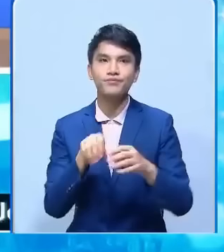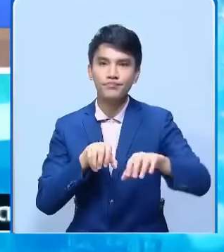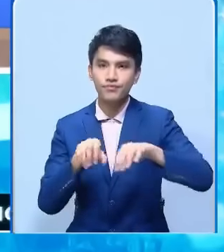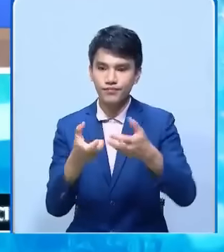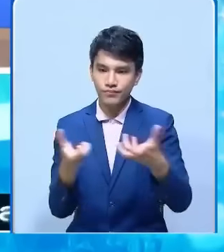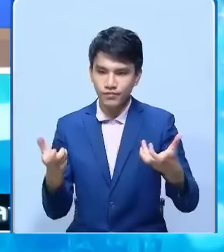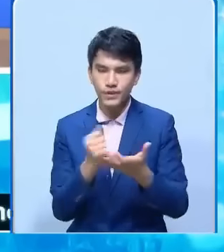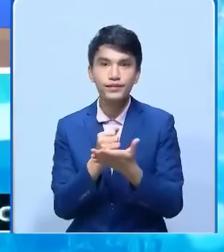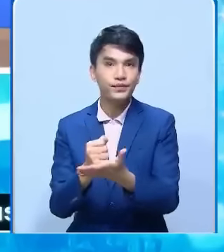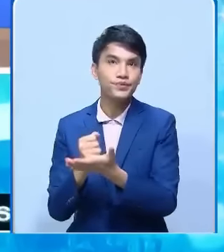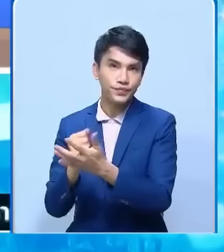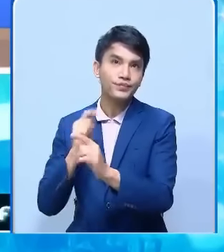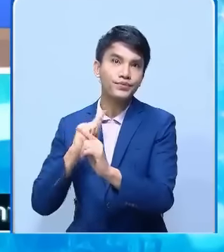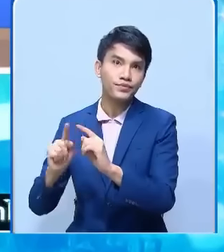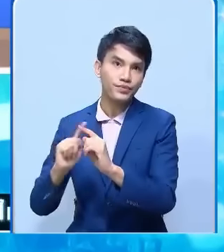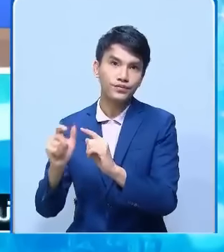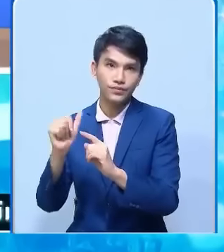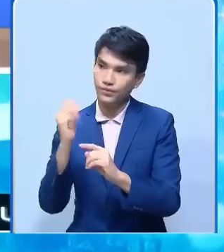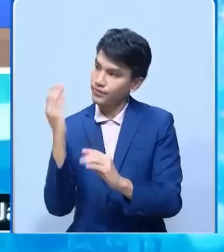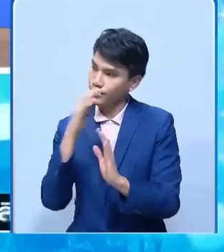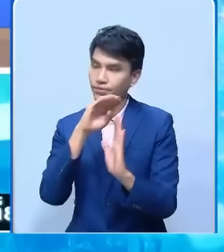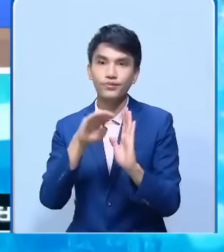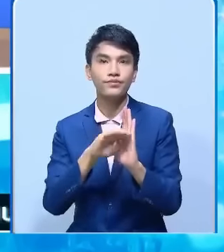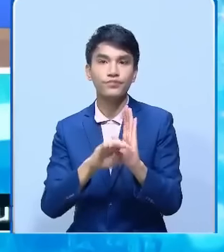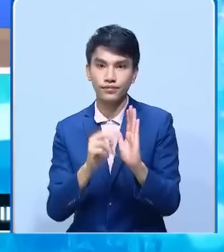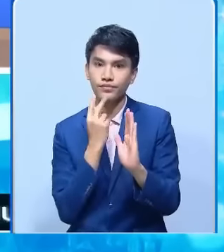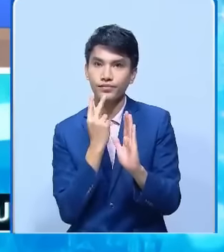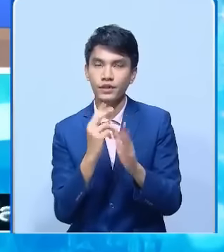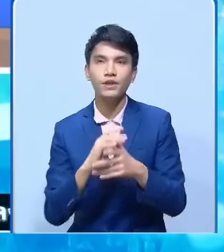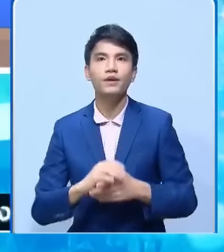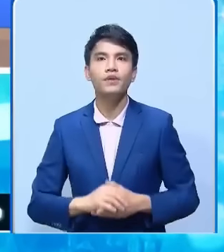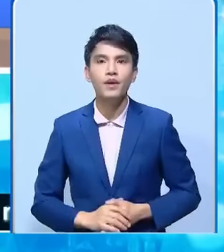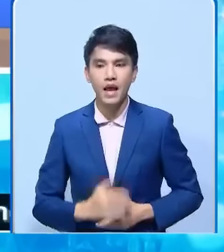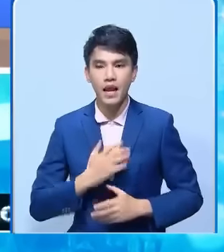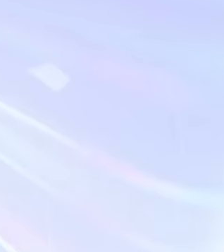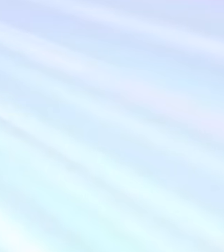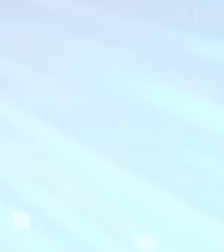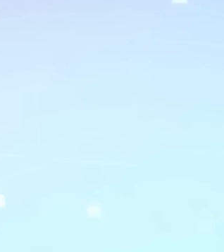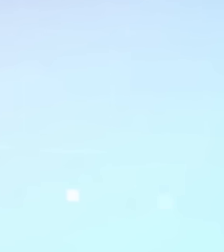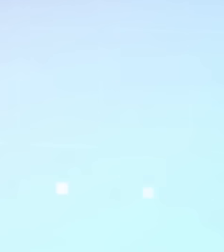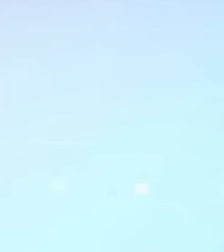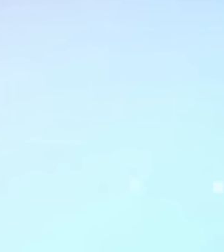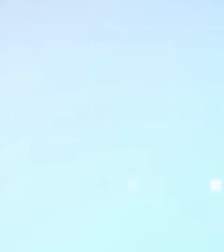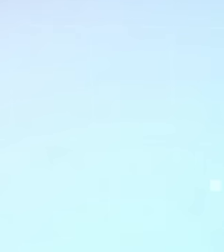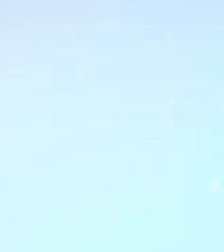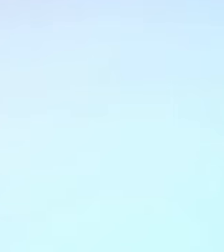ของไปบรรเทาทุกข ์ นี่ก็เดี๋ยวดูข้อมูลไปด้วยกันนะครับตลอดช่วงที่เรารายงานข่าวน้ำท่วมเลย